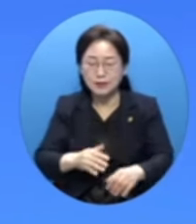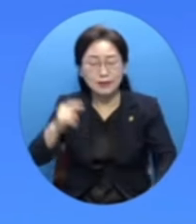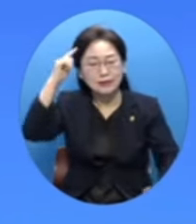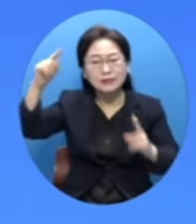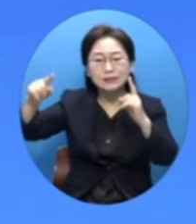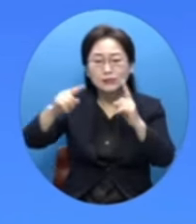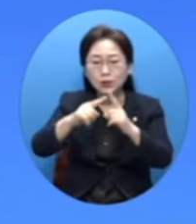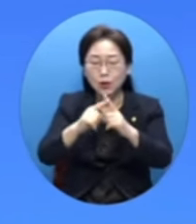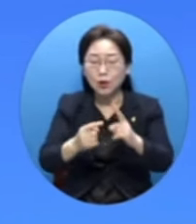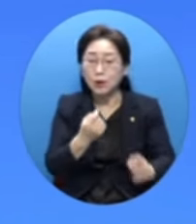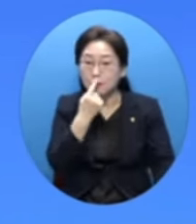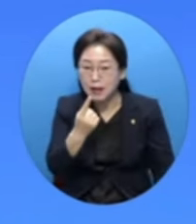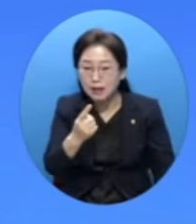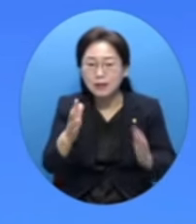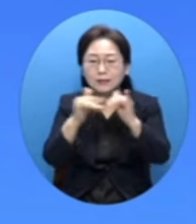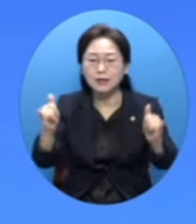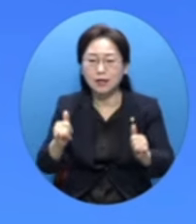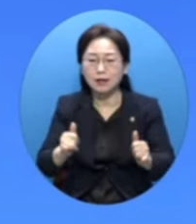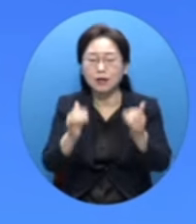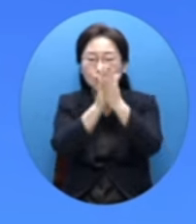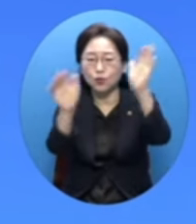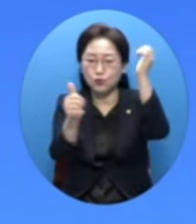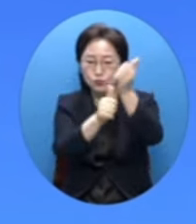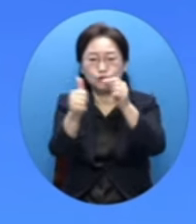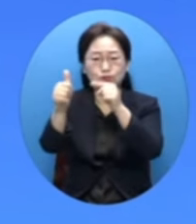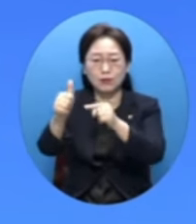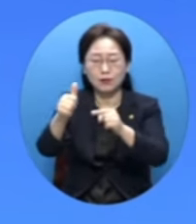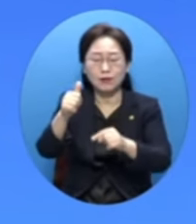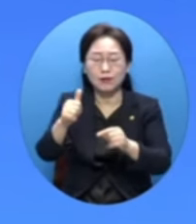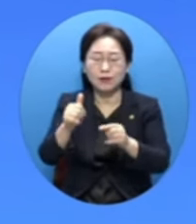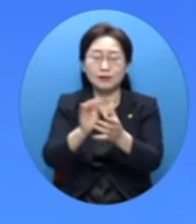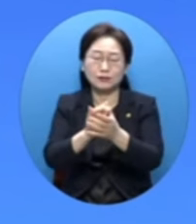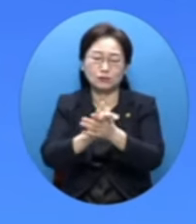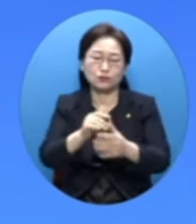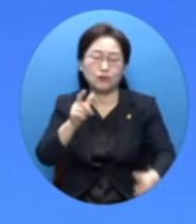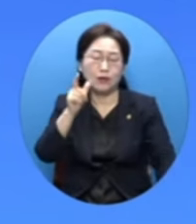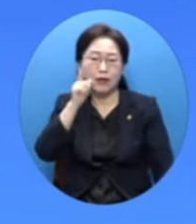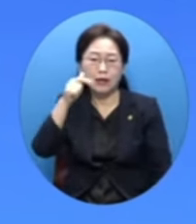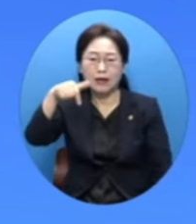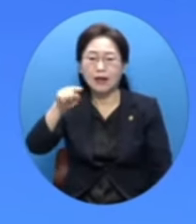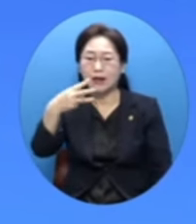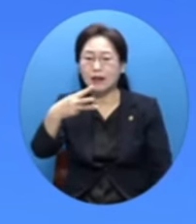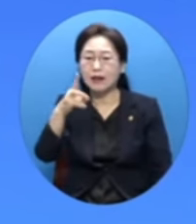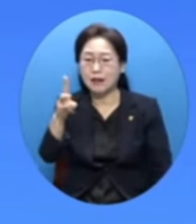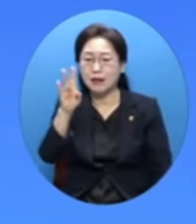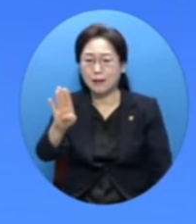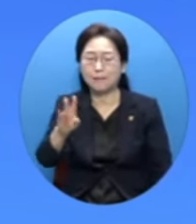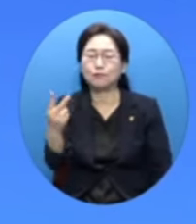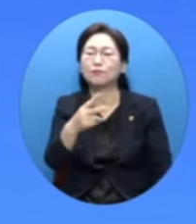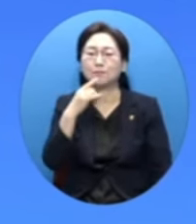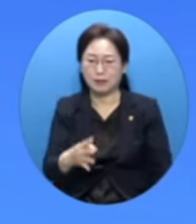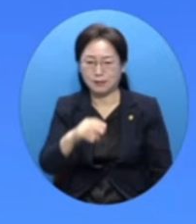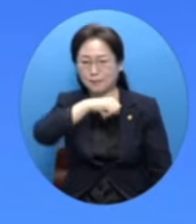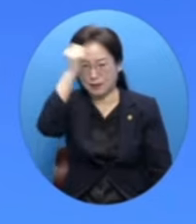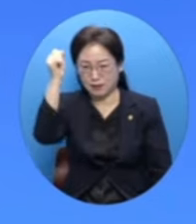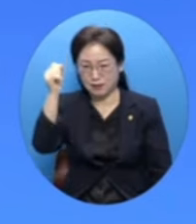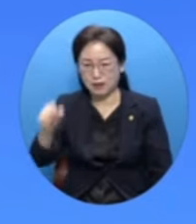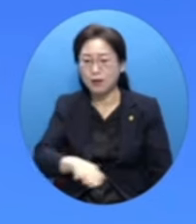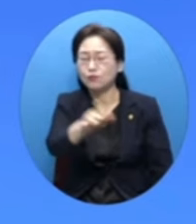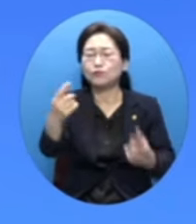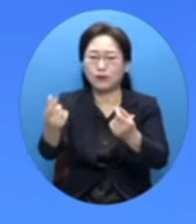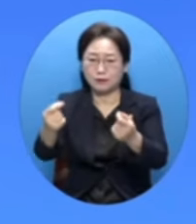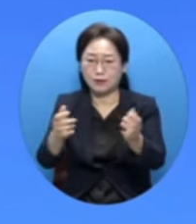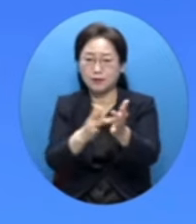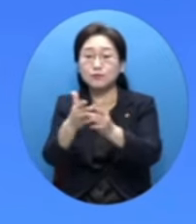갈렙만 약속의 땅 가나안 땅에 들어왔던 것을 우리는 기억하면서 우리 예수 믿고 나서 우리는 철저히